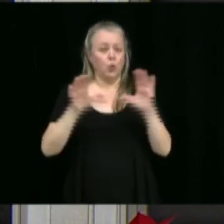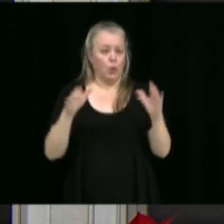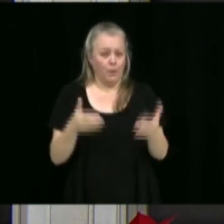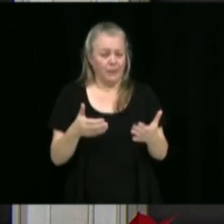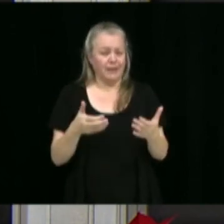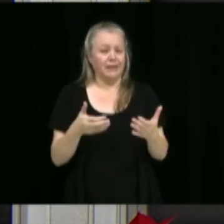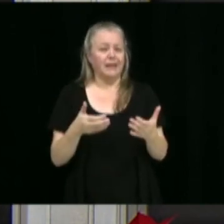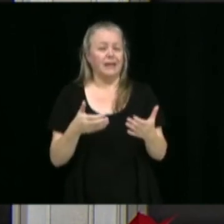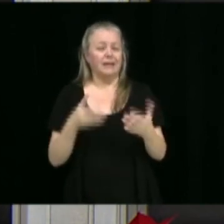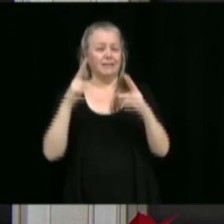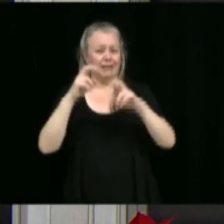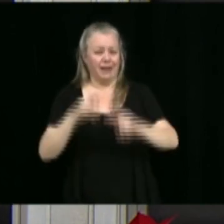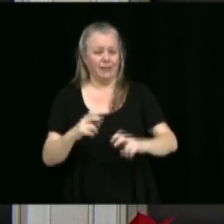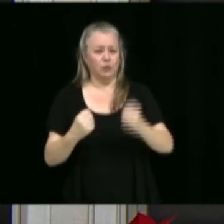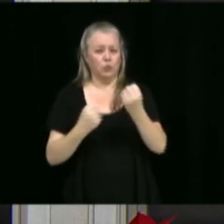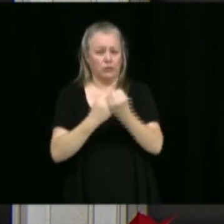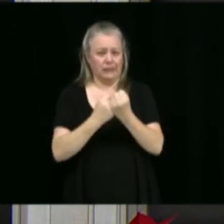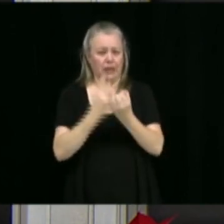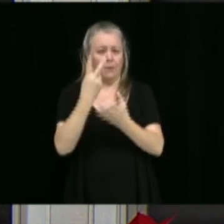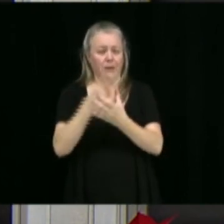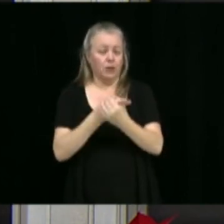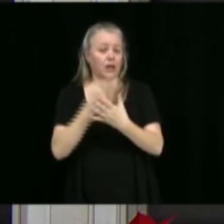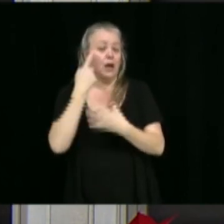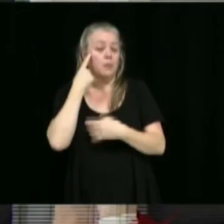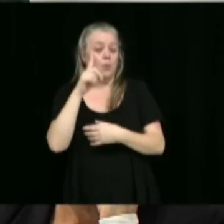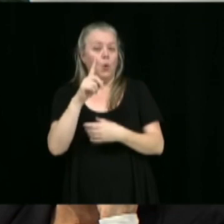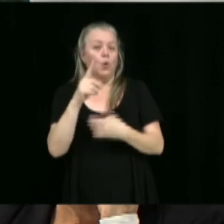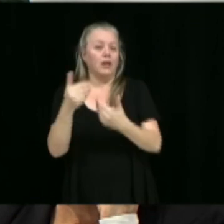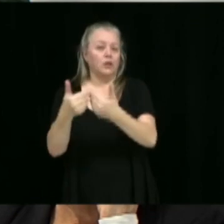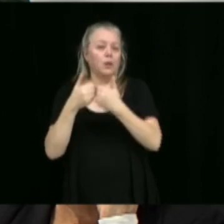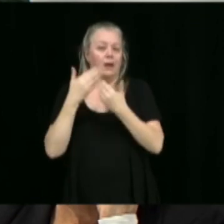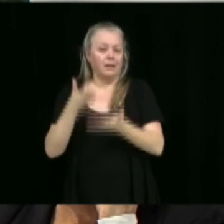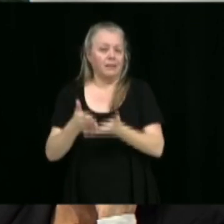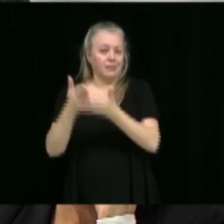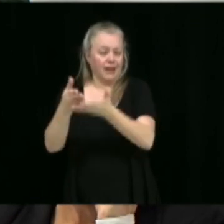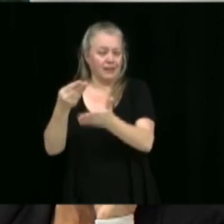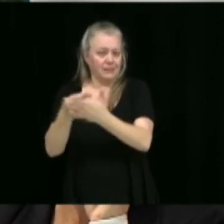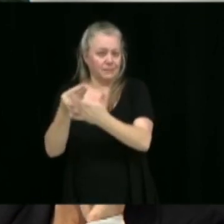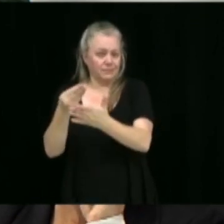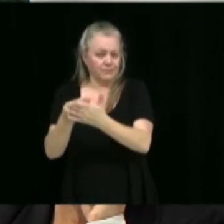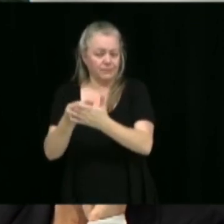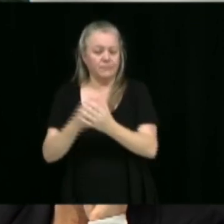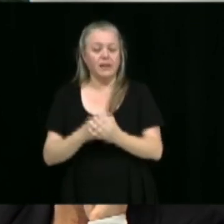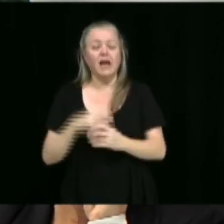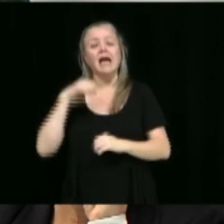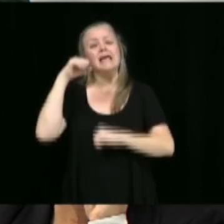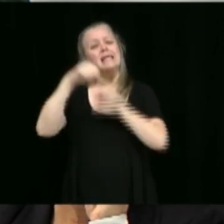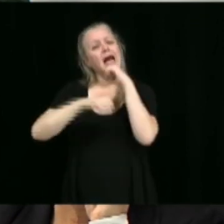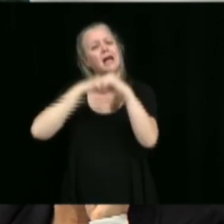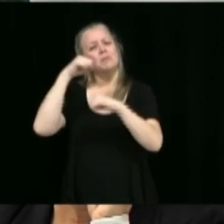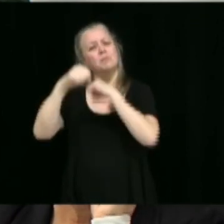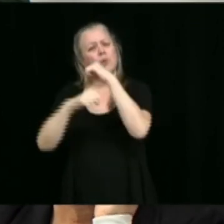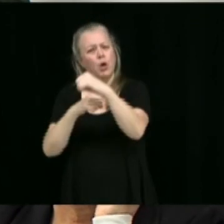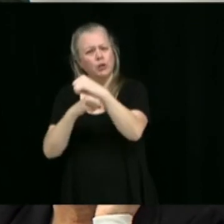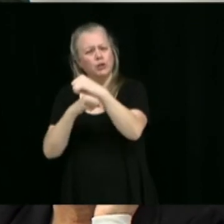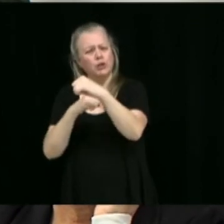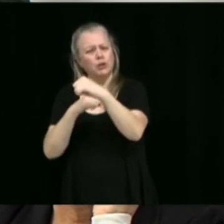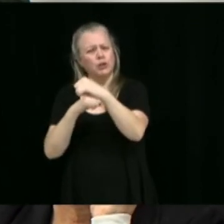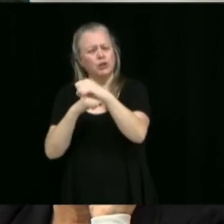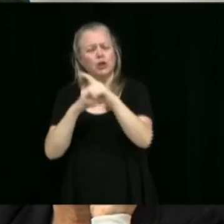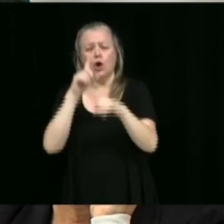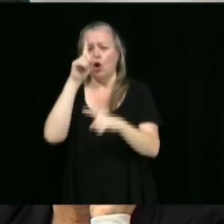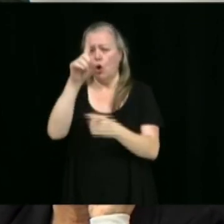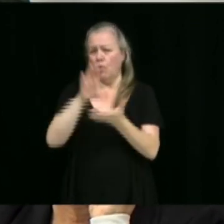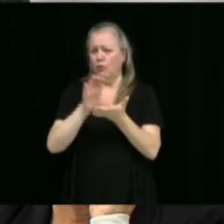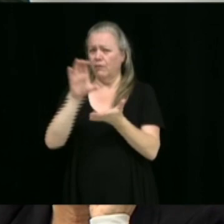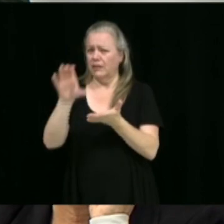partenaires concernant les demandes d'aide financière. Il s'agit de l'octroi d'une subvention à Galat Box Eye of the Tiger. Un seul